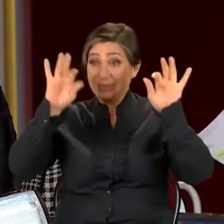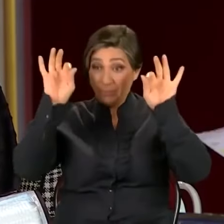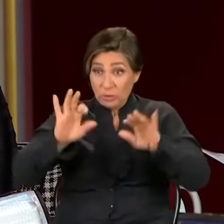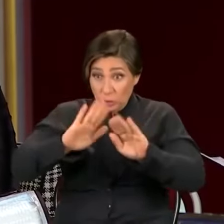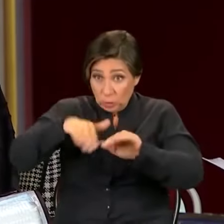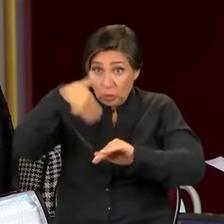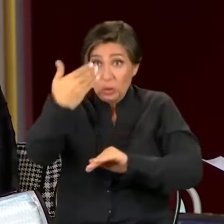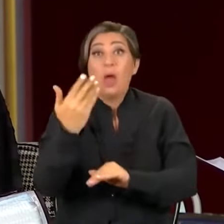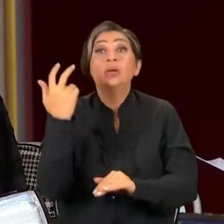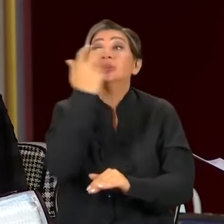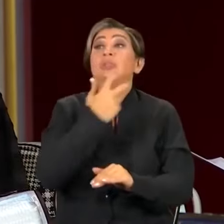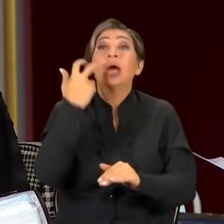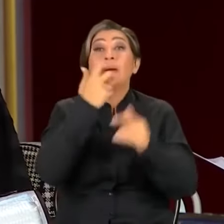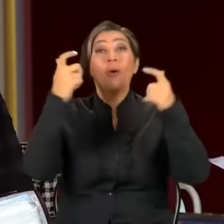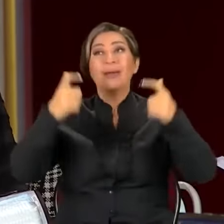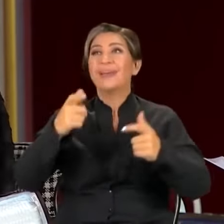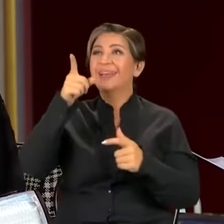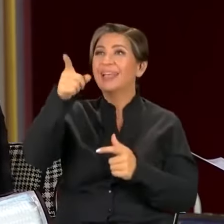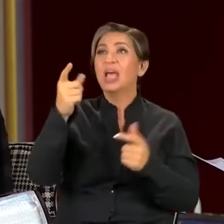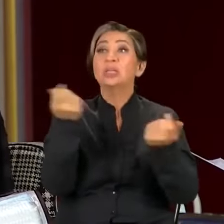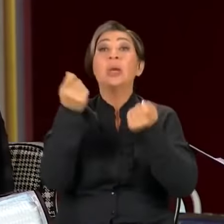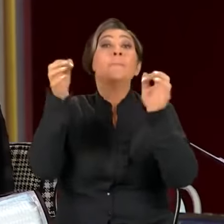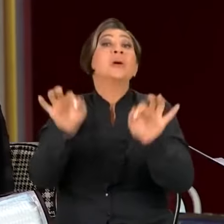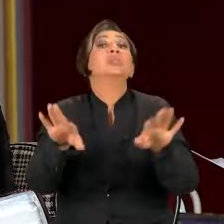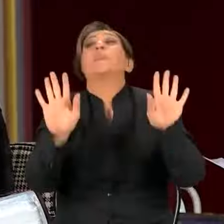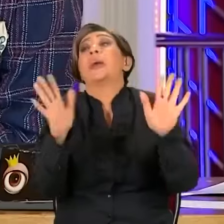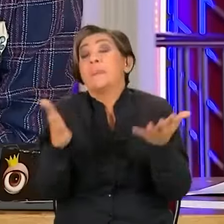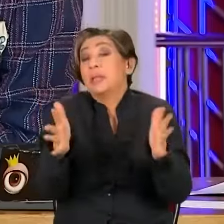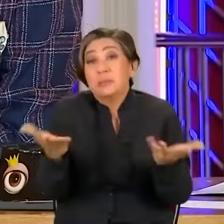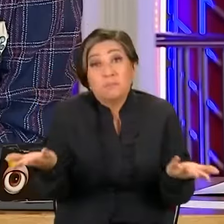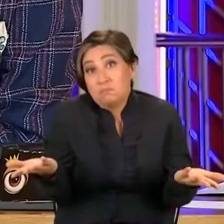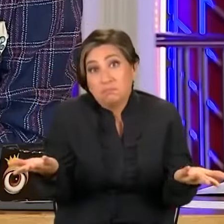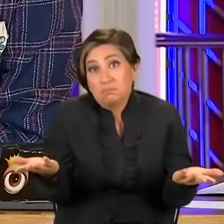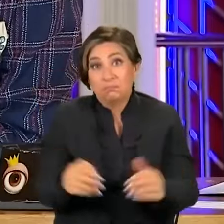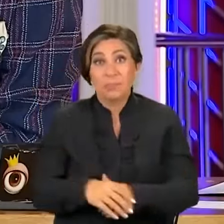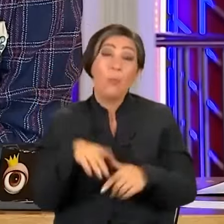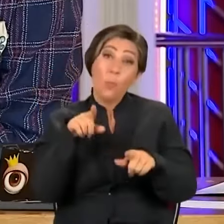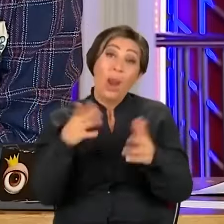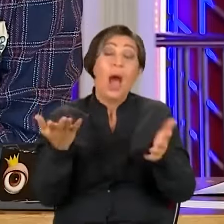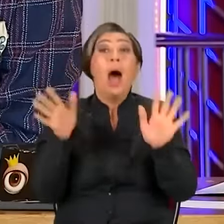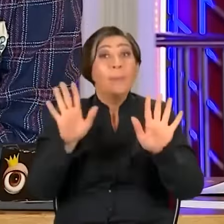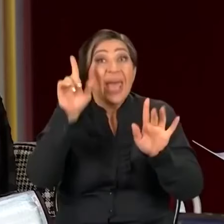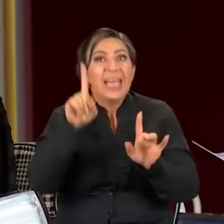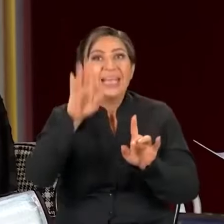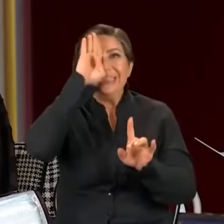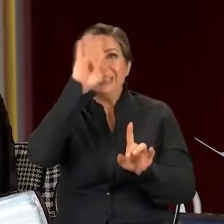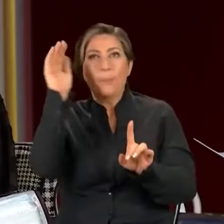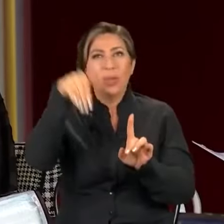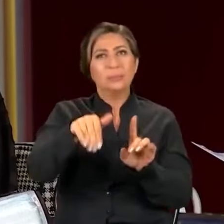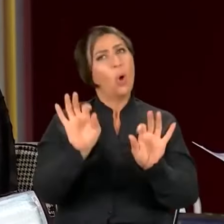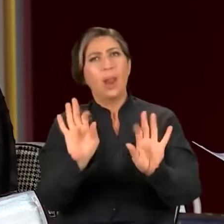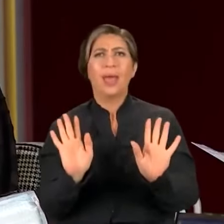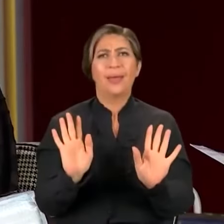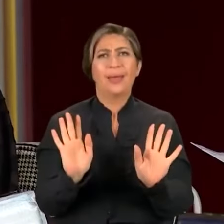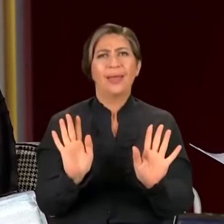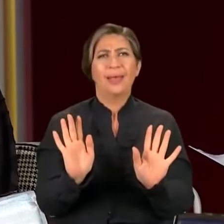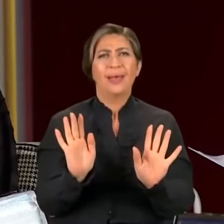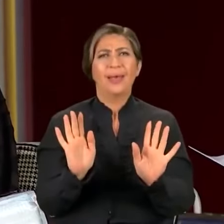o solist olacağım yere işe başlamayabilirdim mesela. Böyle, ama ilk İstanbul'a gelişim de öyle.